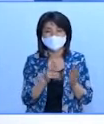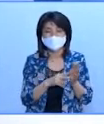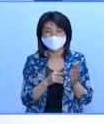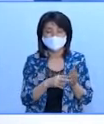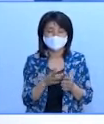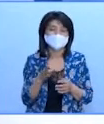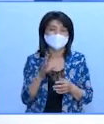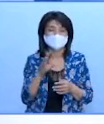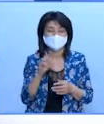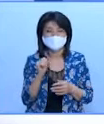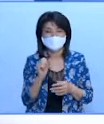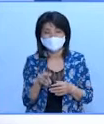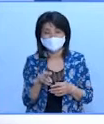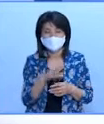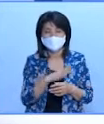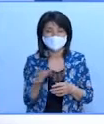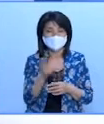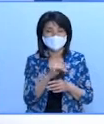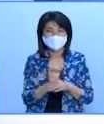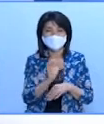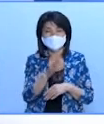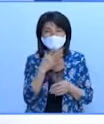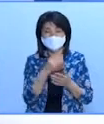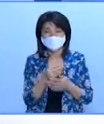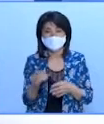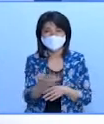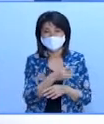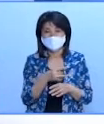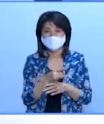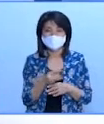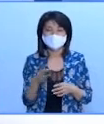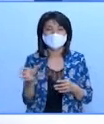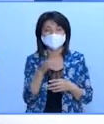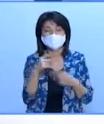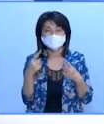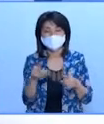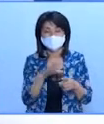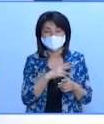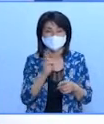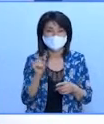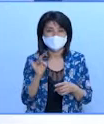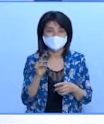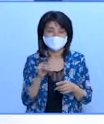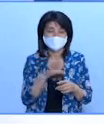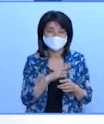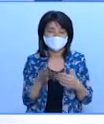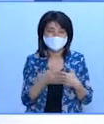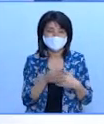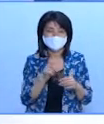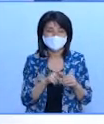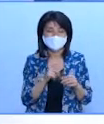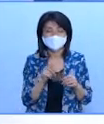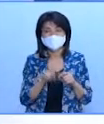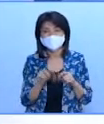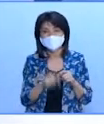өз өңірлеріне жіберілген. Қалған 54 азамат екі апта бойы карантинге жабылып, дәрігерлердің бақылауында болды. Бір